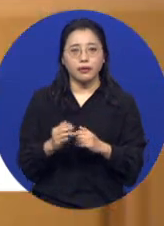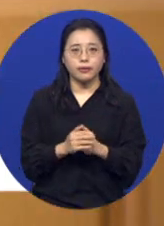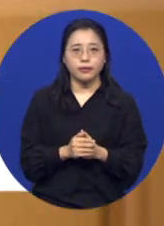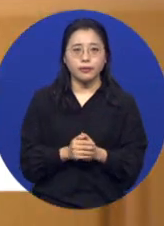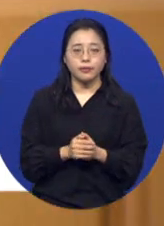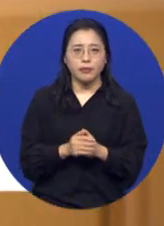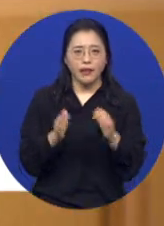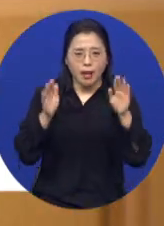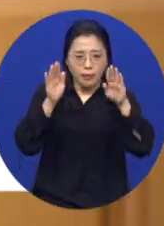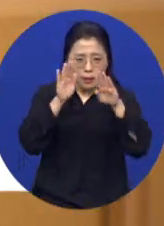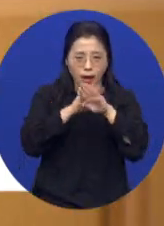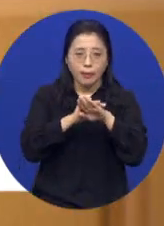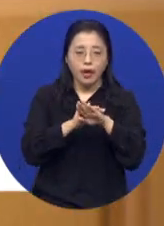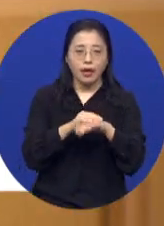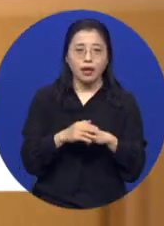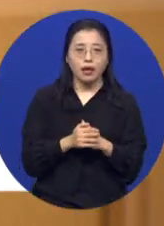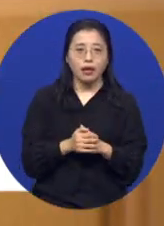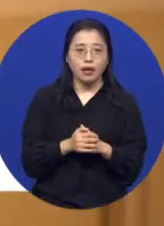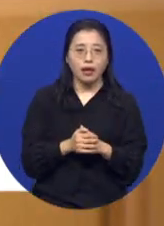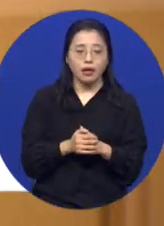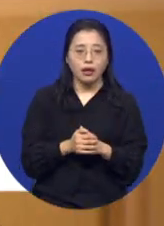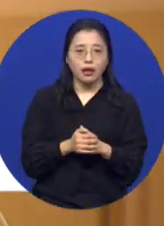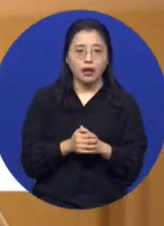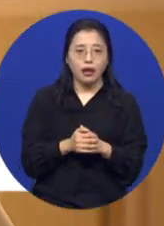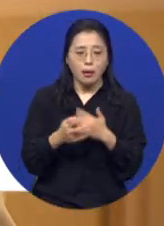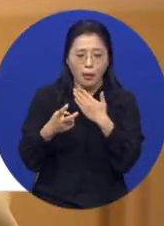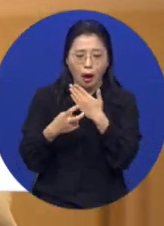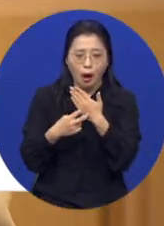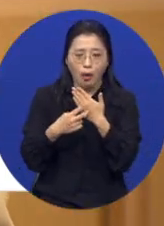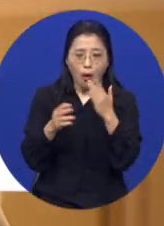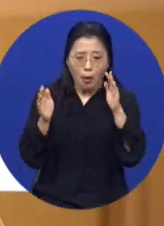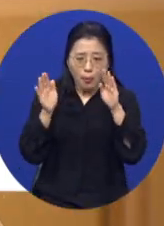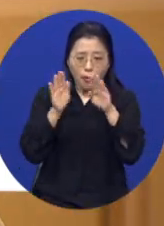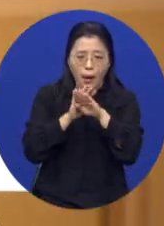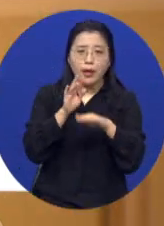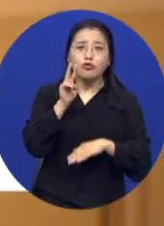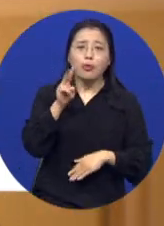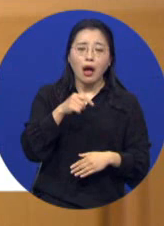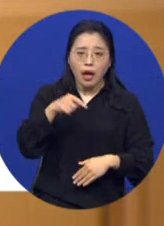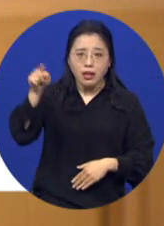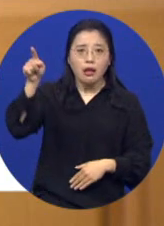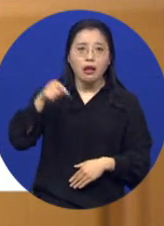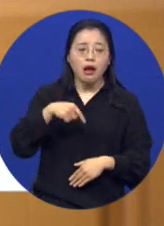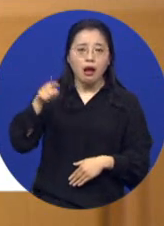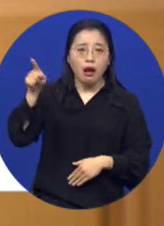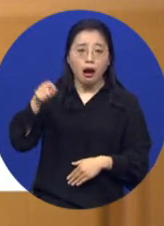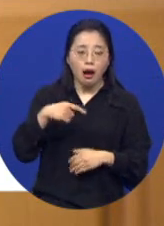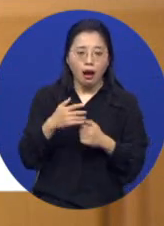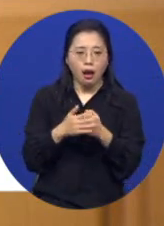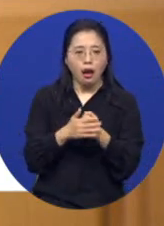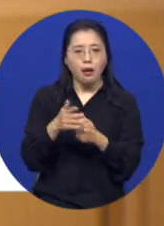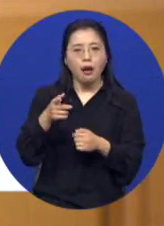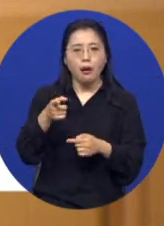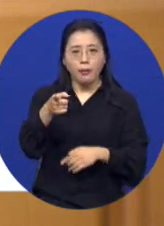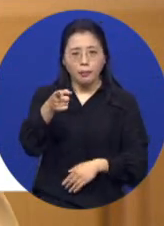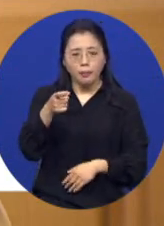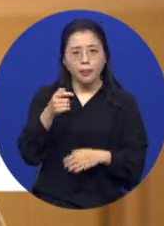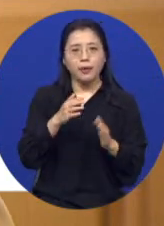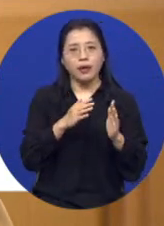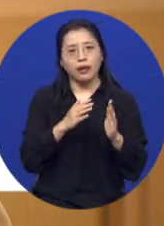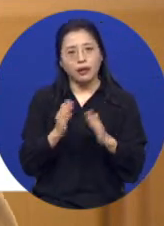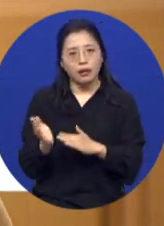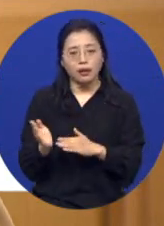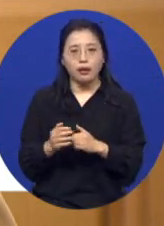단 두 번 한 번 밤에 갔다 왔다 그 큰어머니를 위해서 움직인